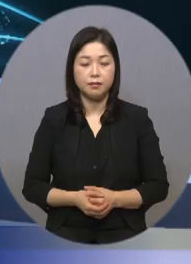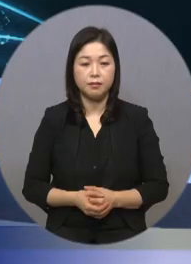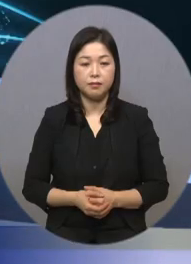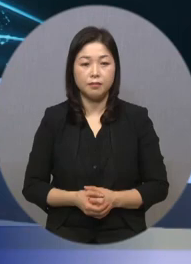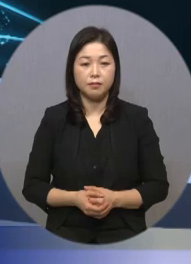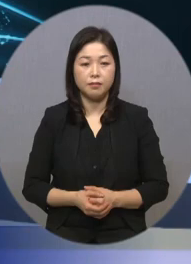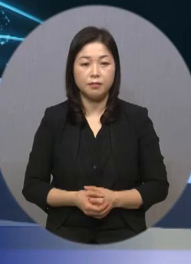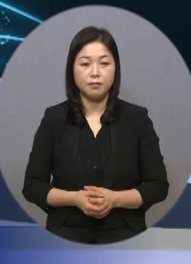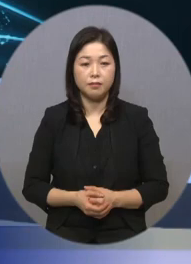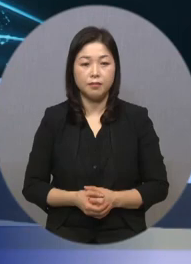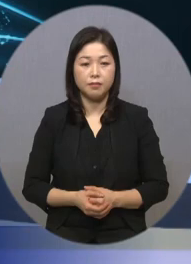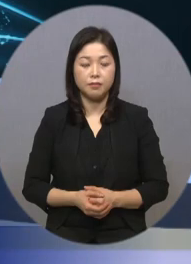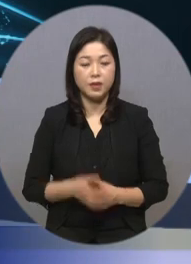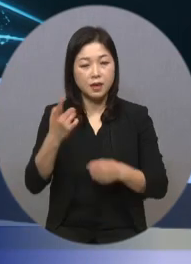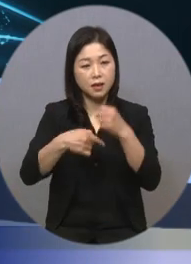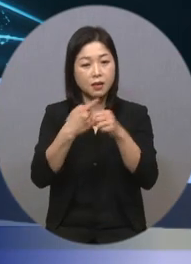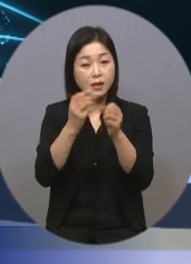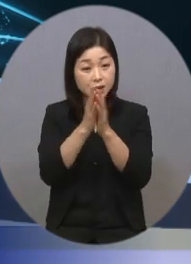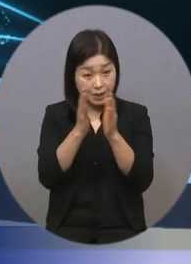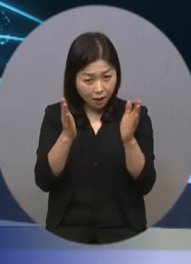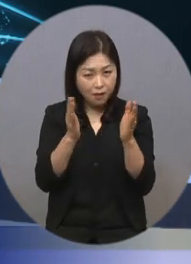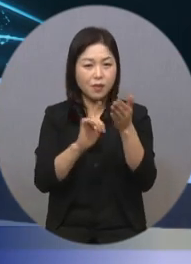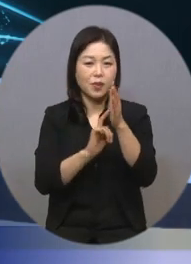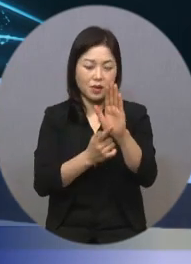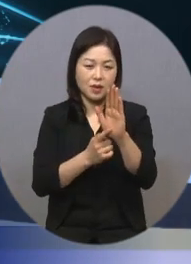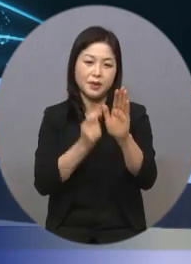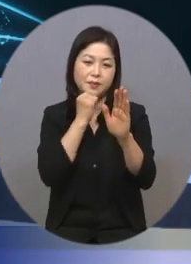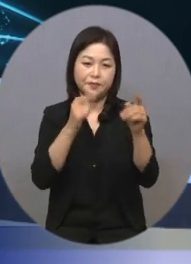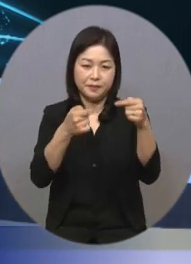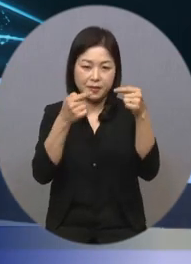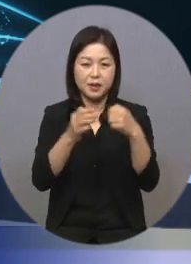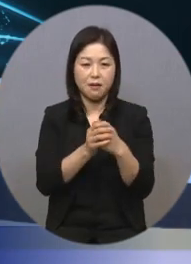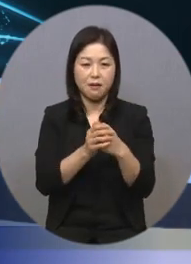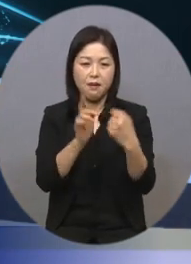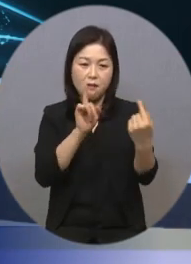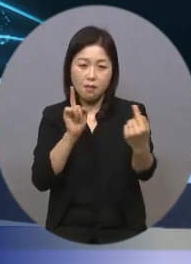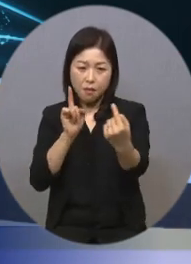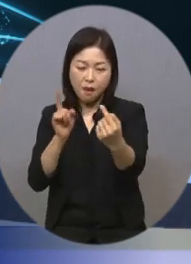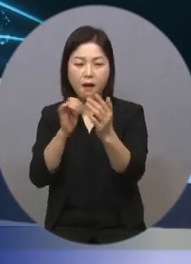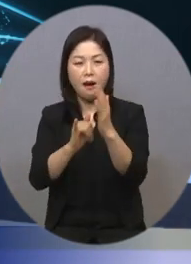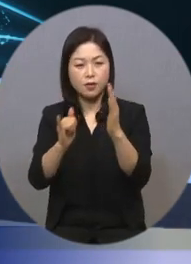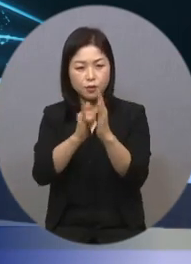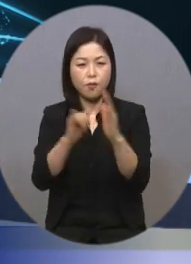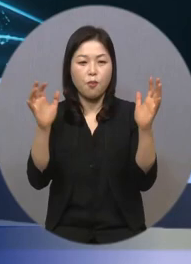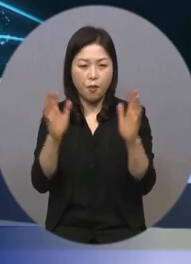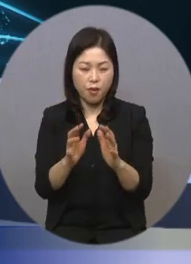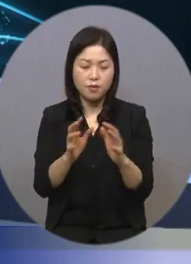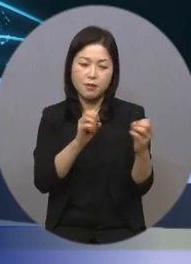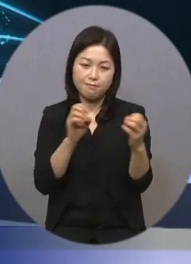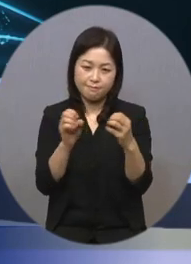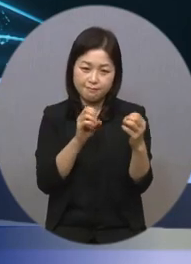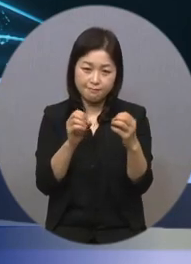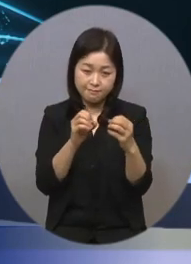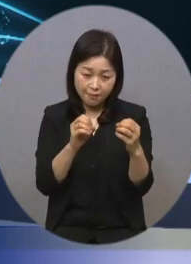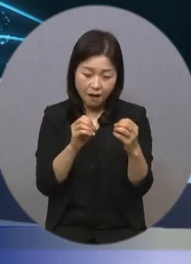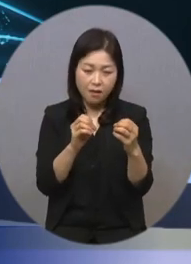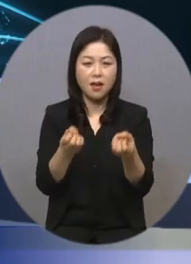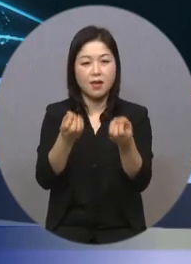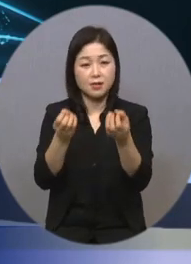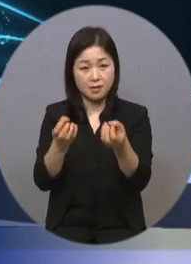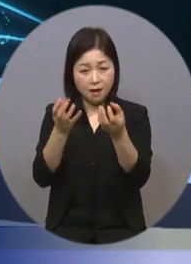한 해의 시작을 알리는 명절 설날입니다. 서로 떨어져 지내던 가족도 모여 도란도란 이야기를 꽃피우는